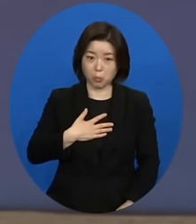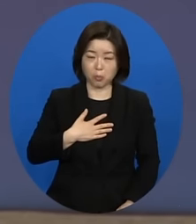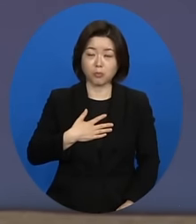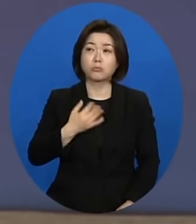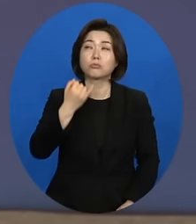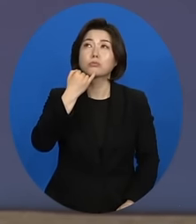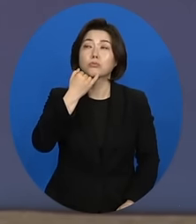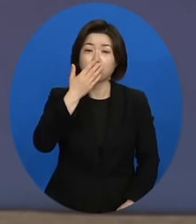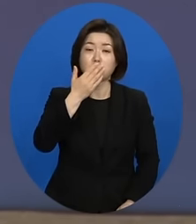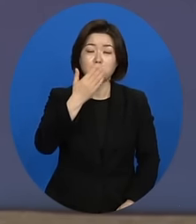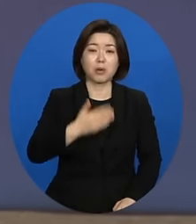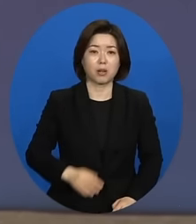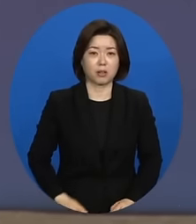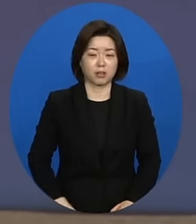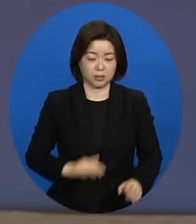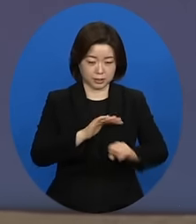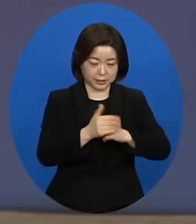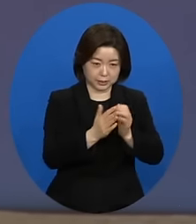성경?